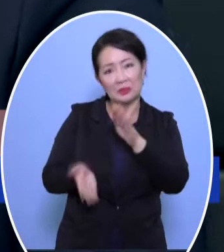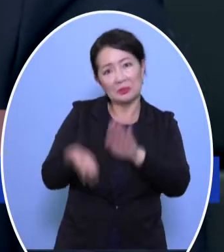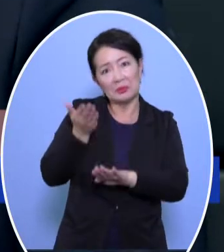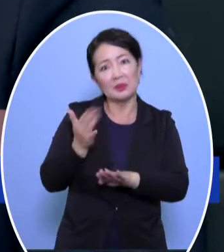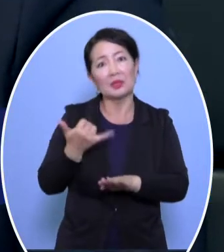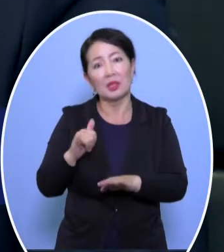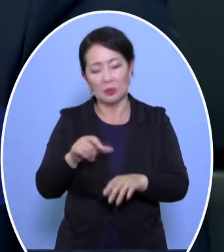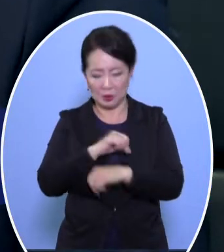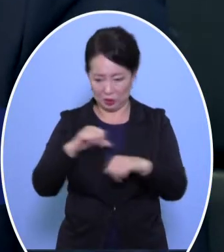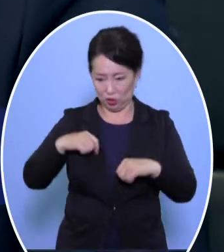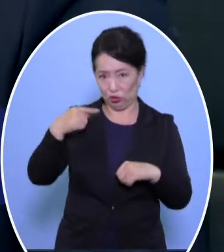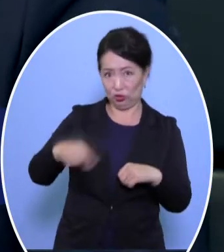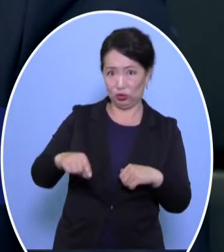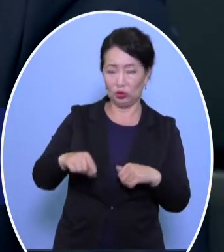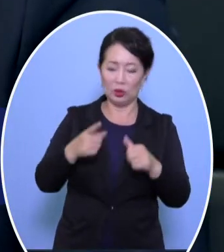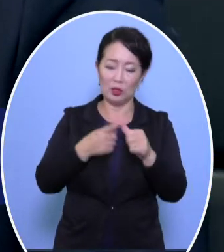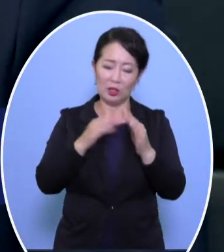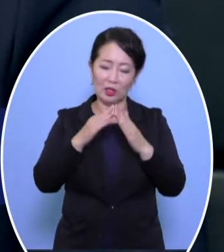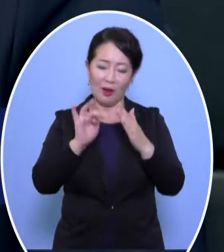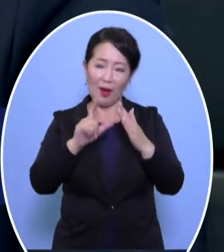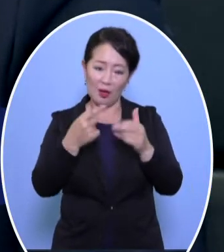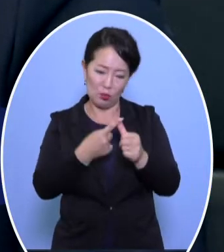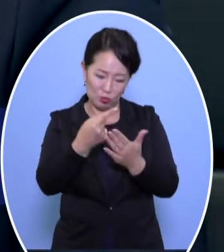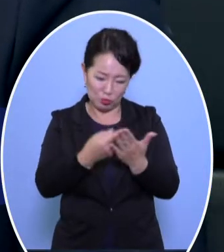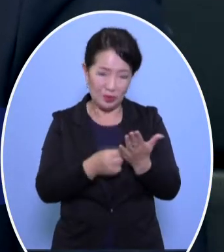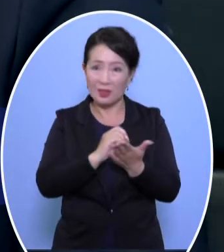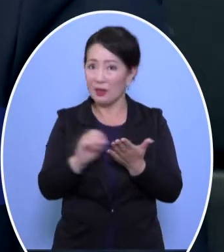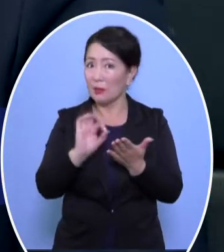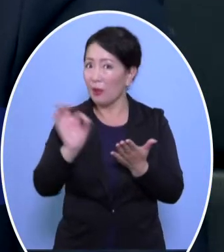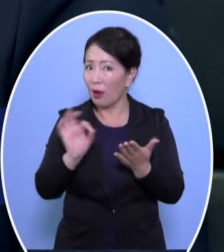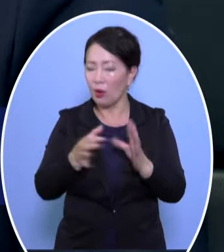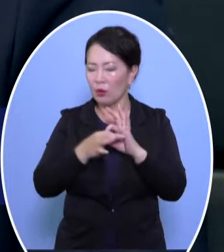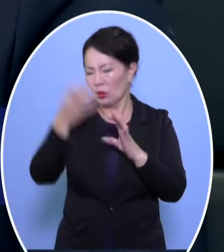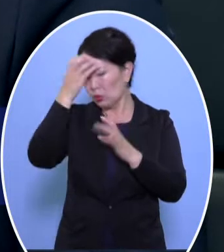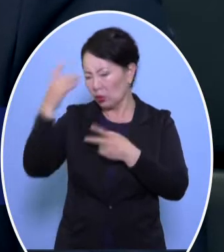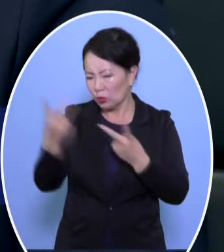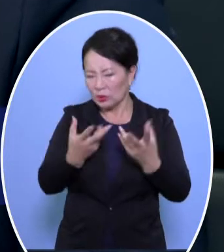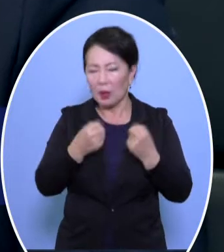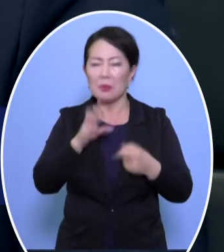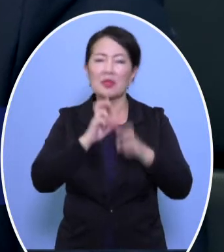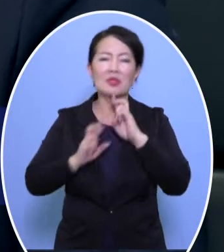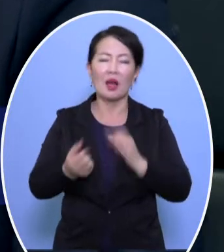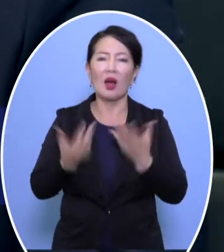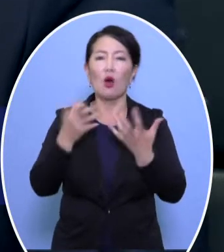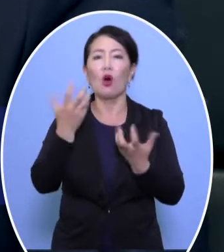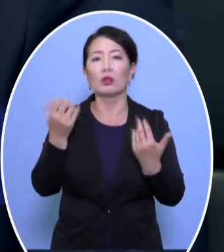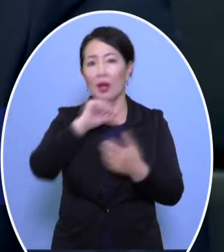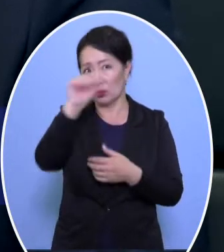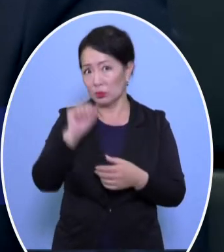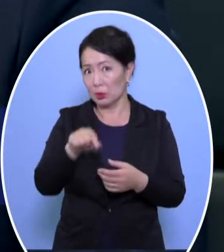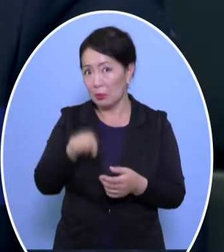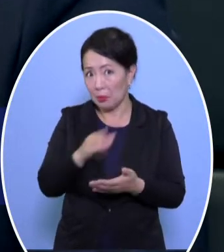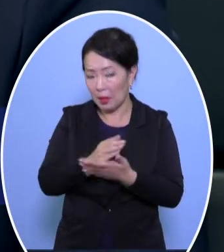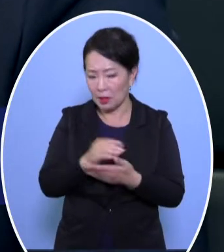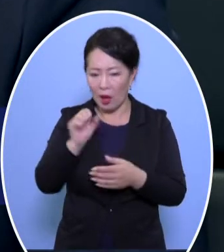байдал за мөн иргэд бас өөрсдөө энэ хаягийн бүртгэл шийдэл төлөвөнийг хэлэхгүй байгаа зэрэгс үүдээ төрийн үйлчлэгээ авахд энэ хүндрэл бэрхшээл гарч байгаа нь олон асуудал байгаа.